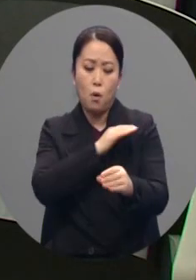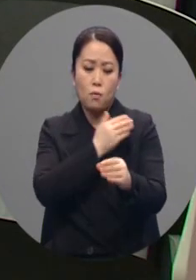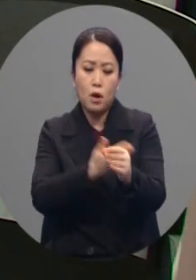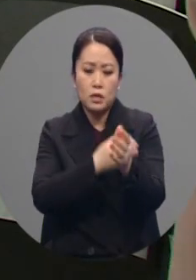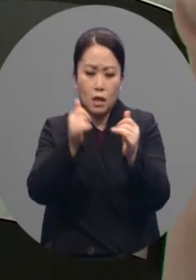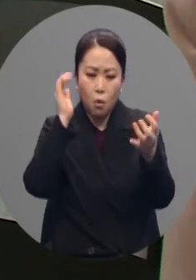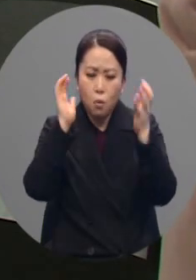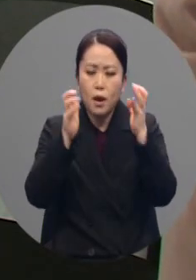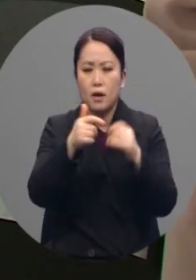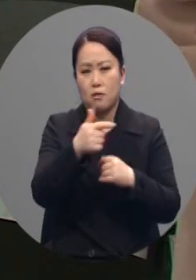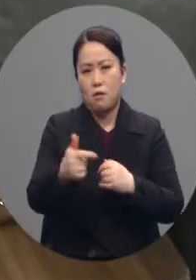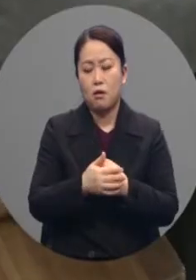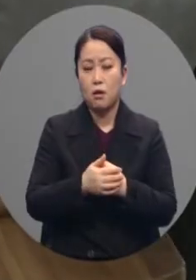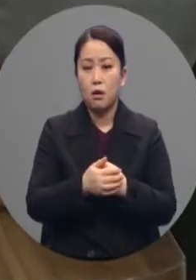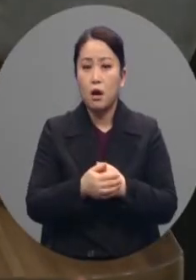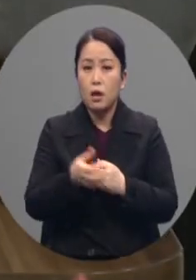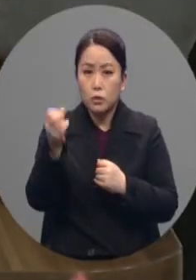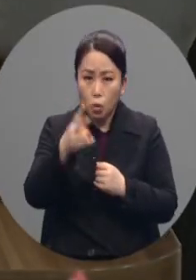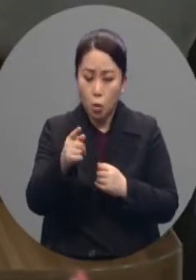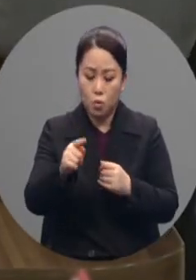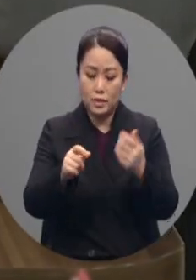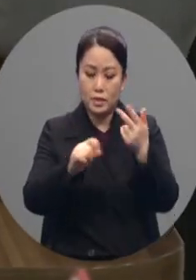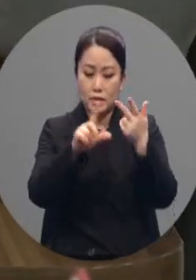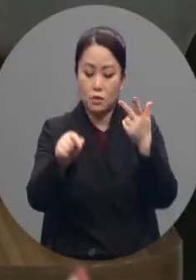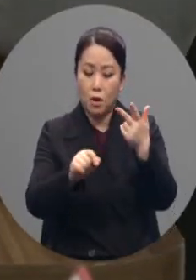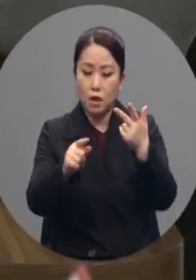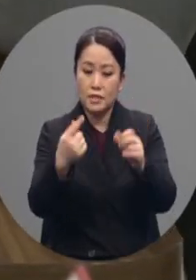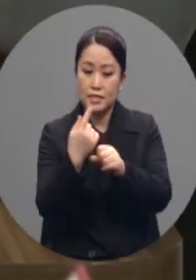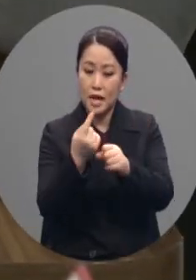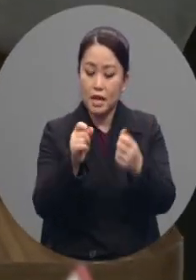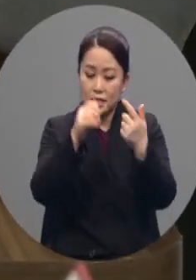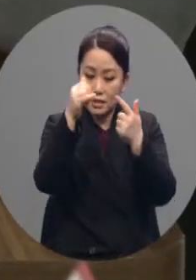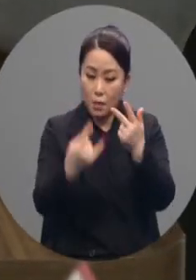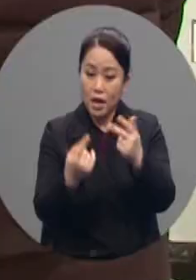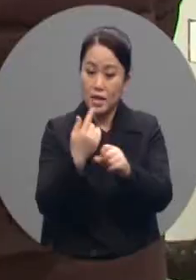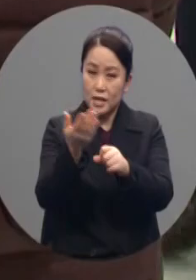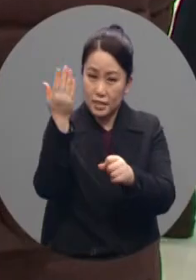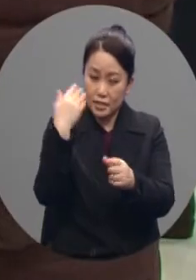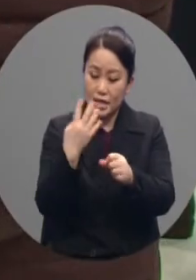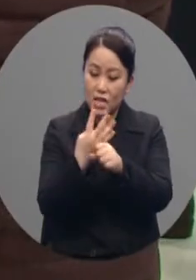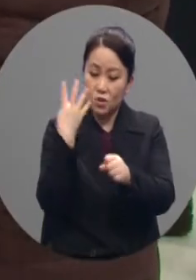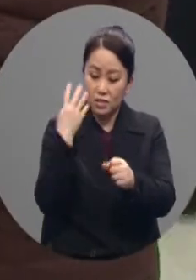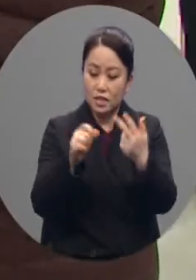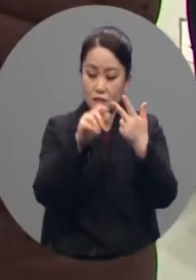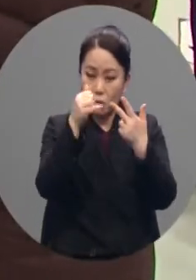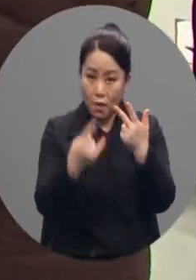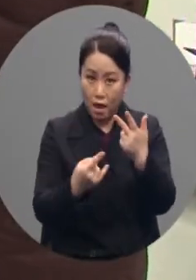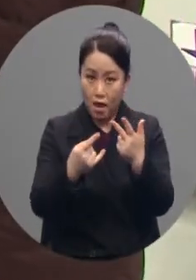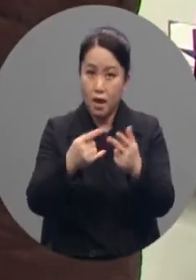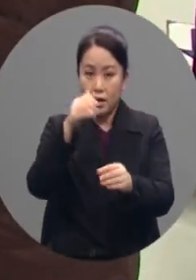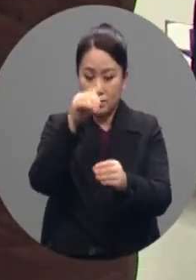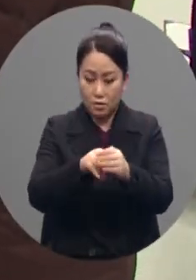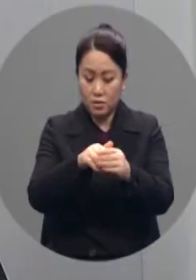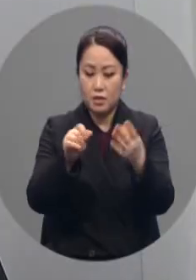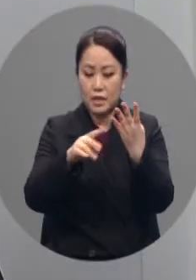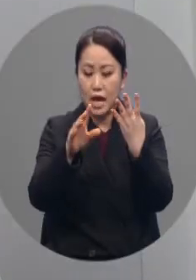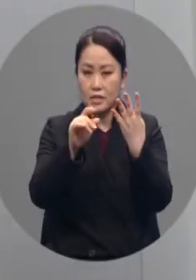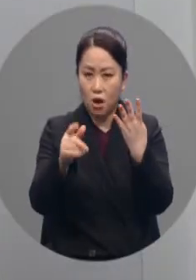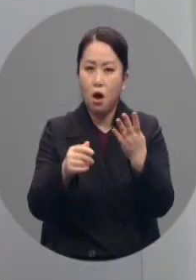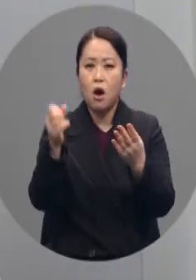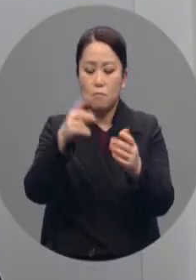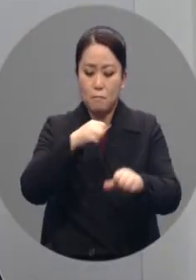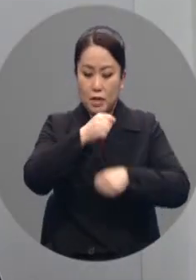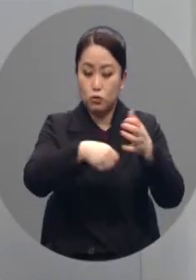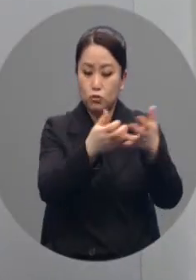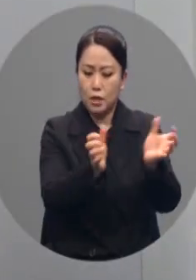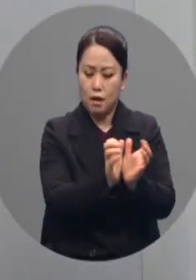이른바 문풍이 거셌던 7회 지방선거 이후 4년. 민주당은 수성, 국민의힘은 탈환,